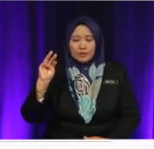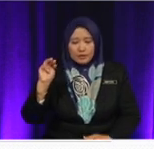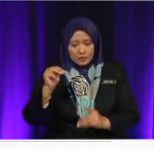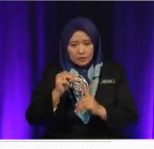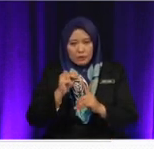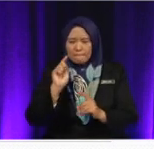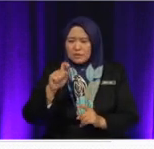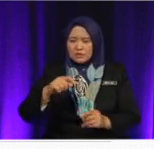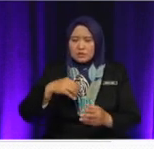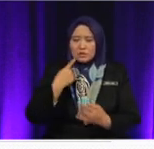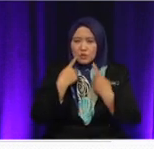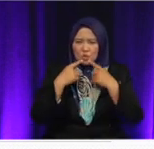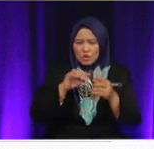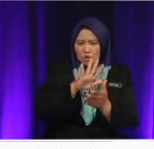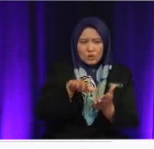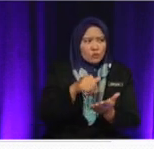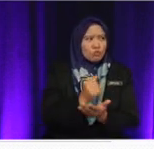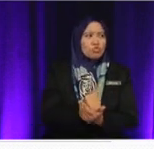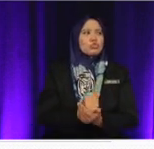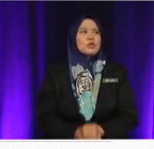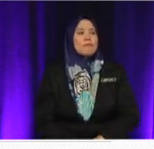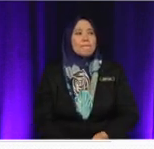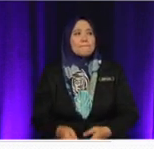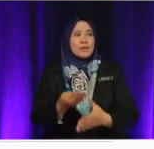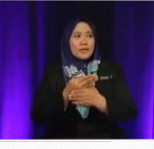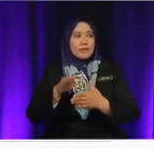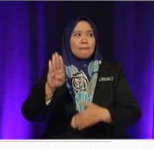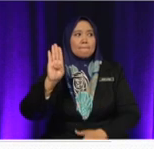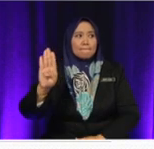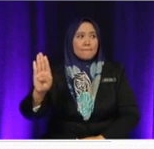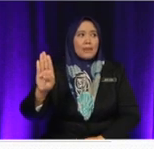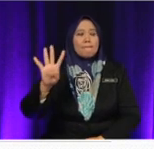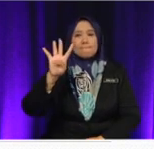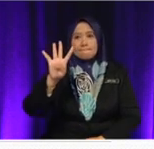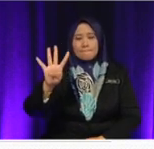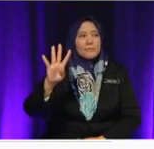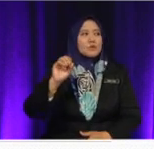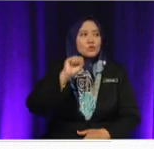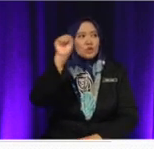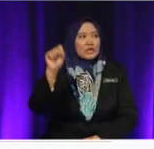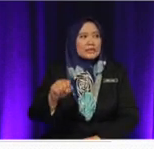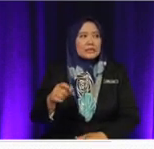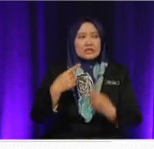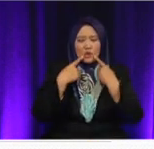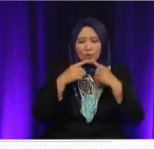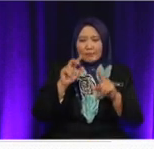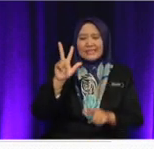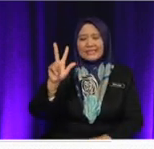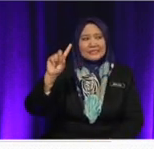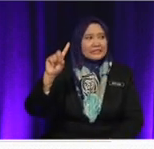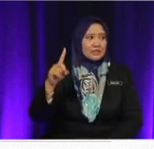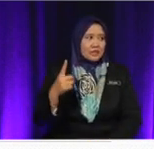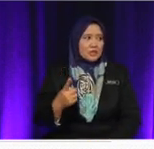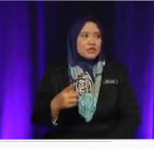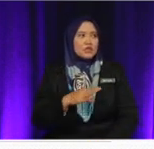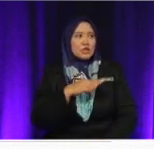soalan sahaja, pilih antara 4 itu pilih satu sahaja yang mewakili 75 markah. Dan bahagian C, satu soalan